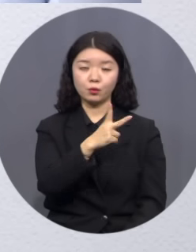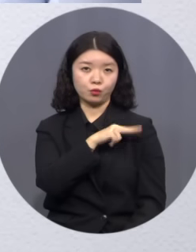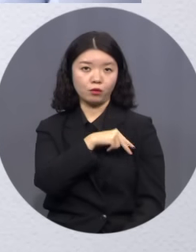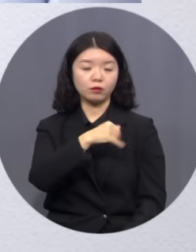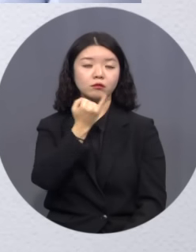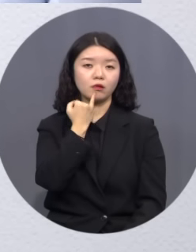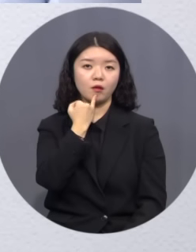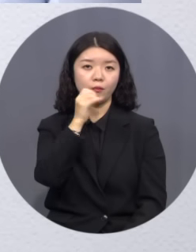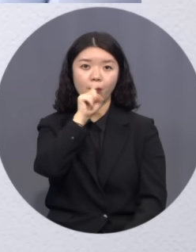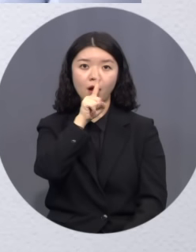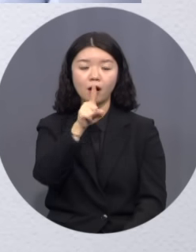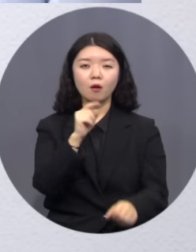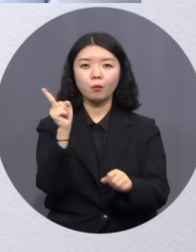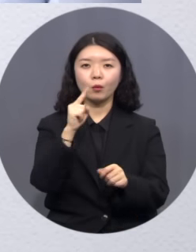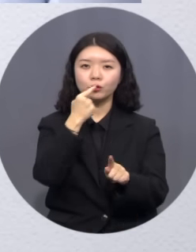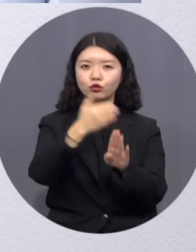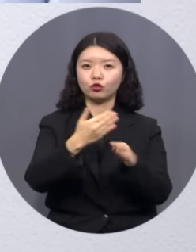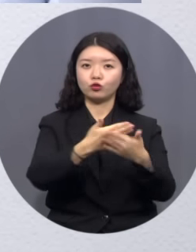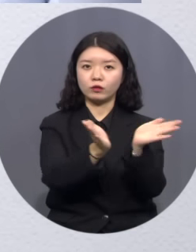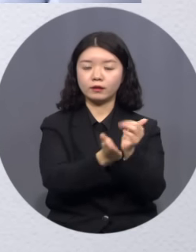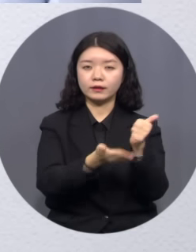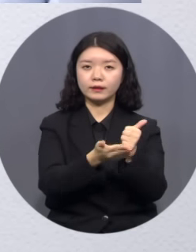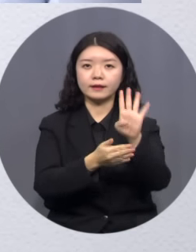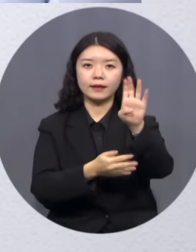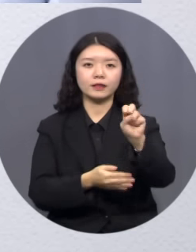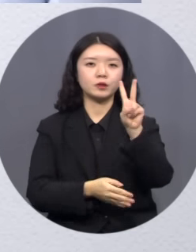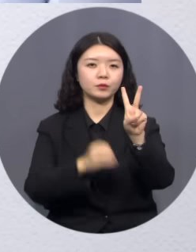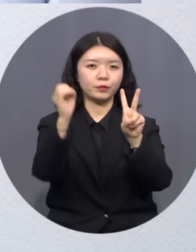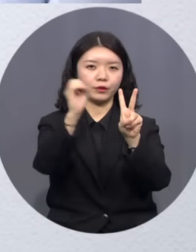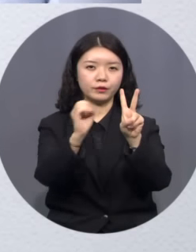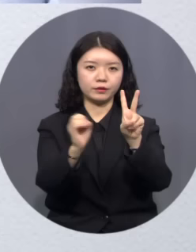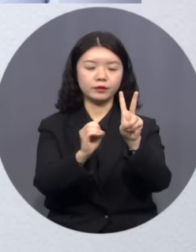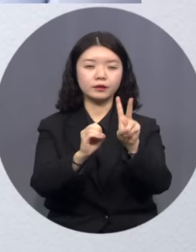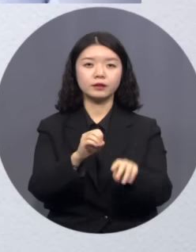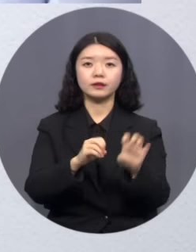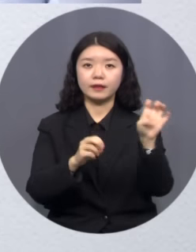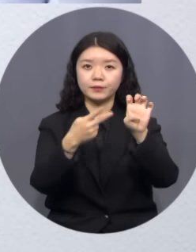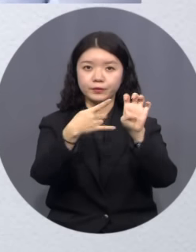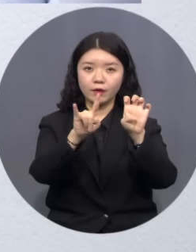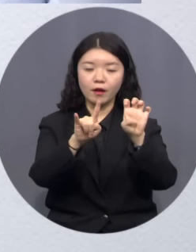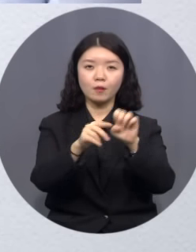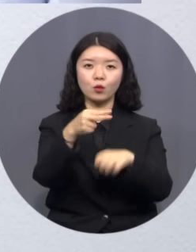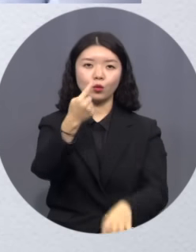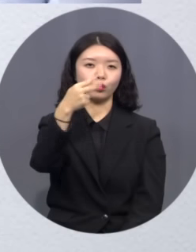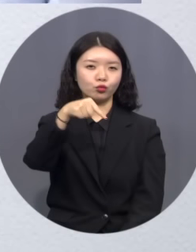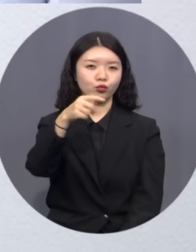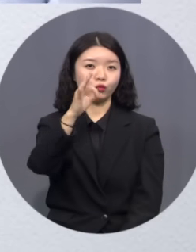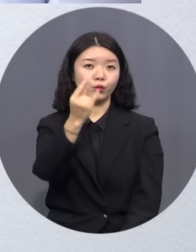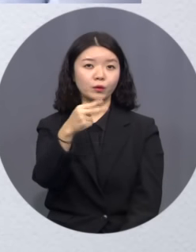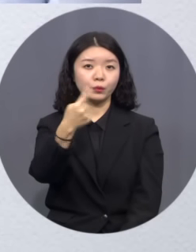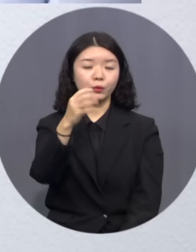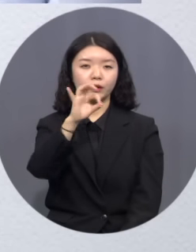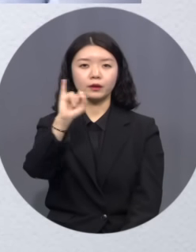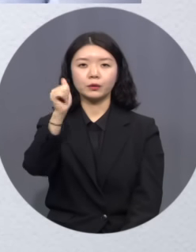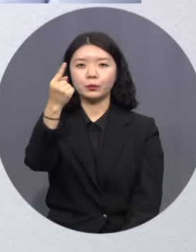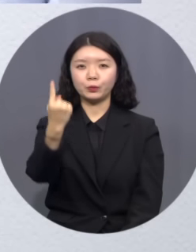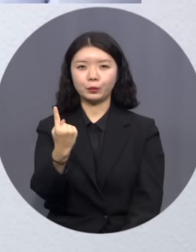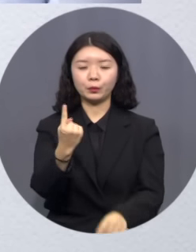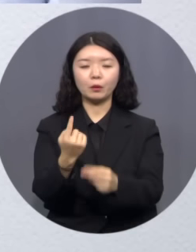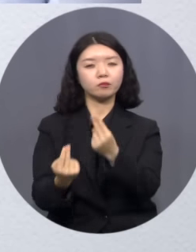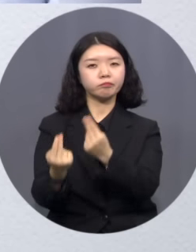경우는 민주당 지지층의 42% 있고 40대와 도두 외도 2호동